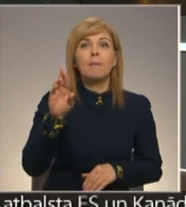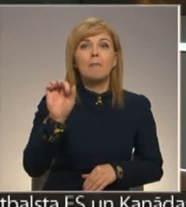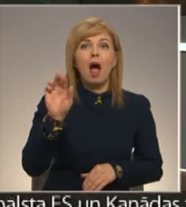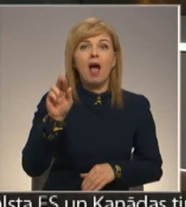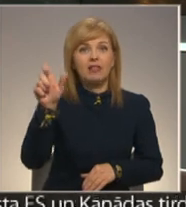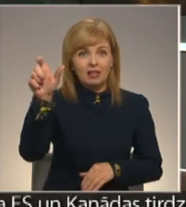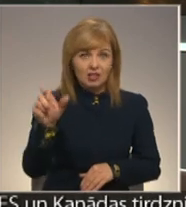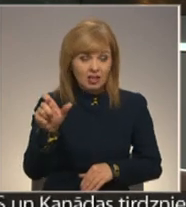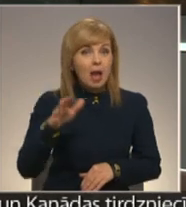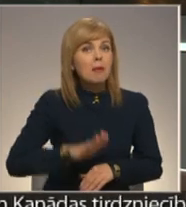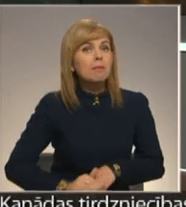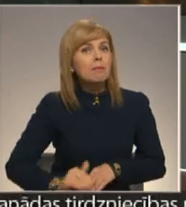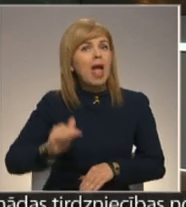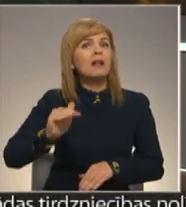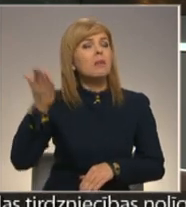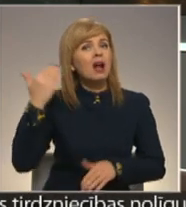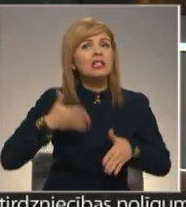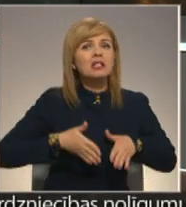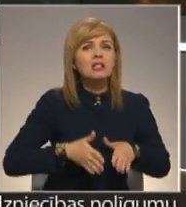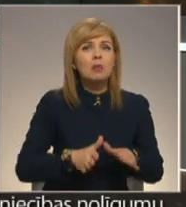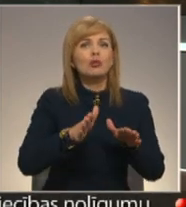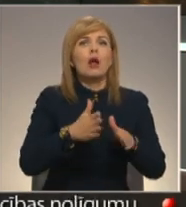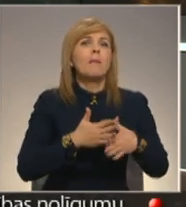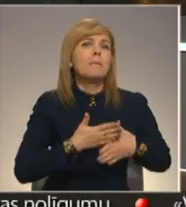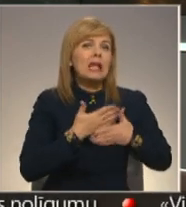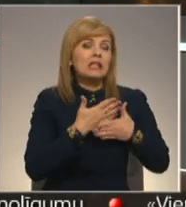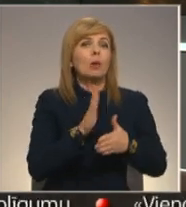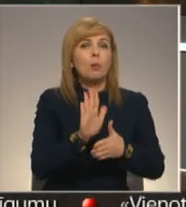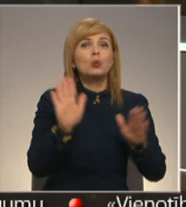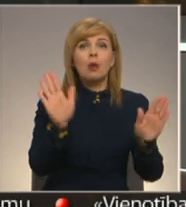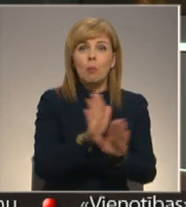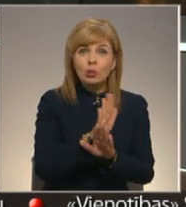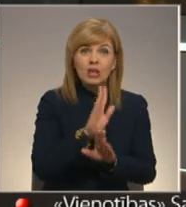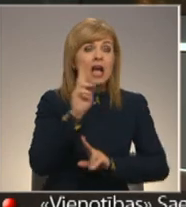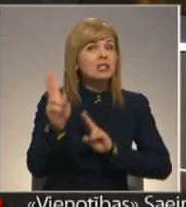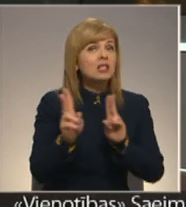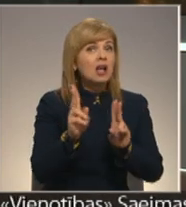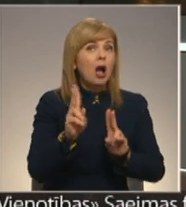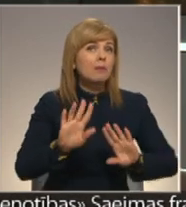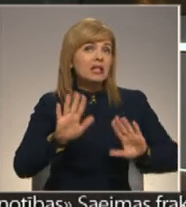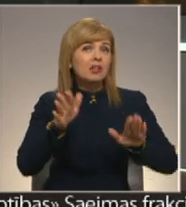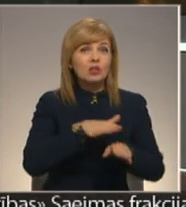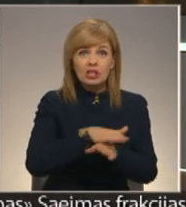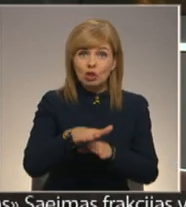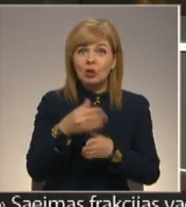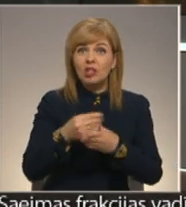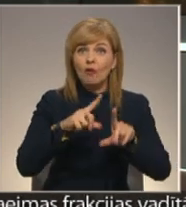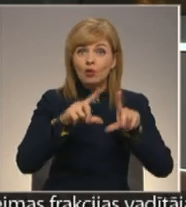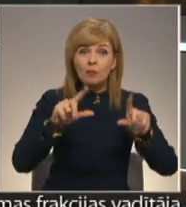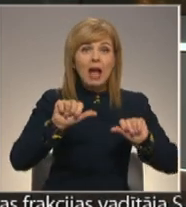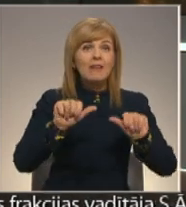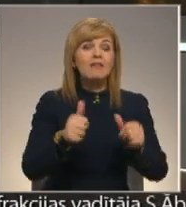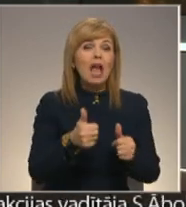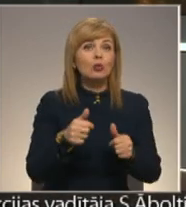dzimuša mīlestība uz mūziku un tās skanējumu nu viņam izdevies īstenot savā uzņēmumā, veidojot skandas. Viņa darbu